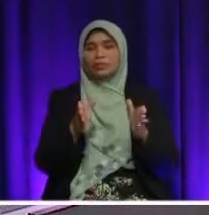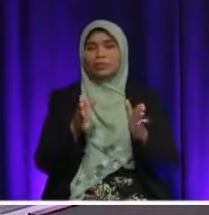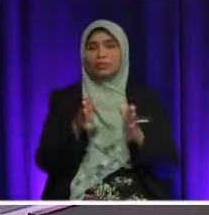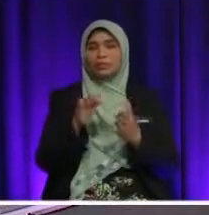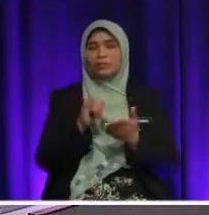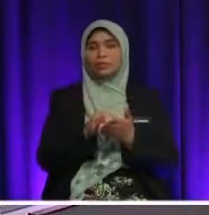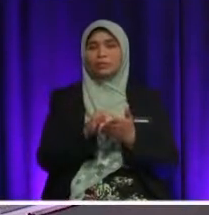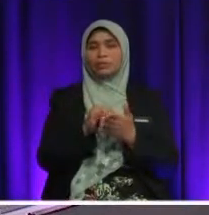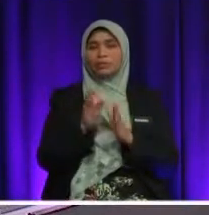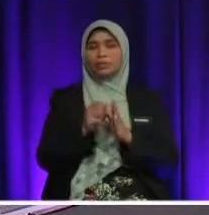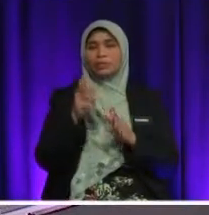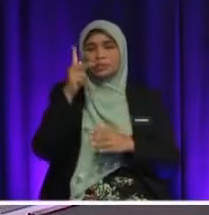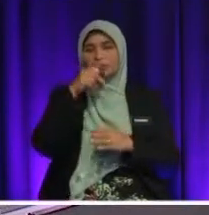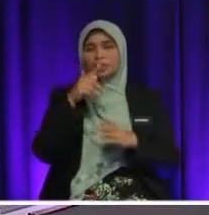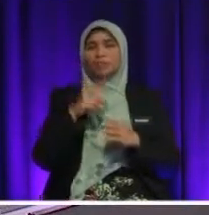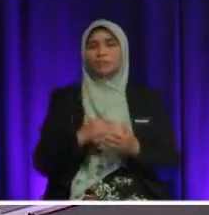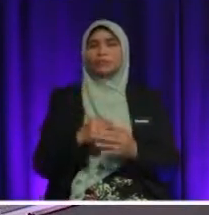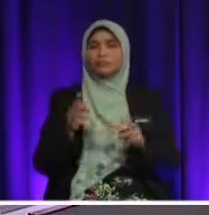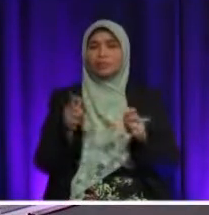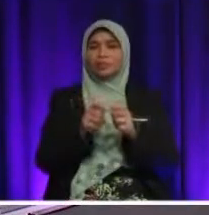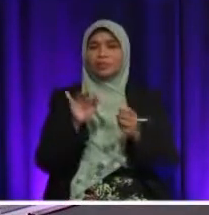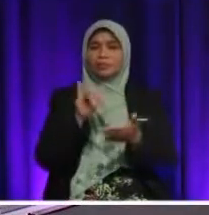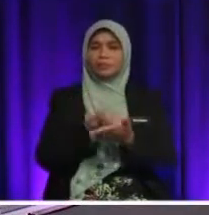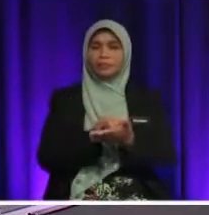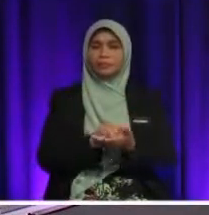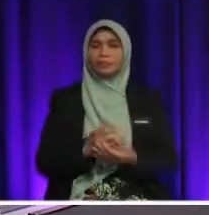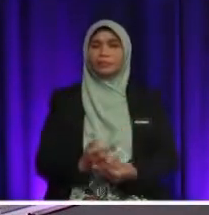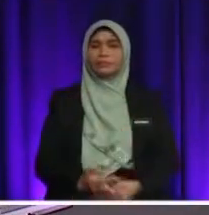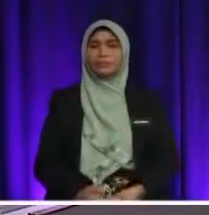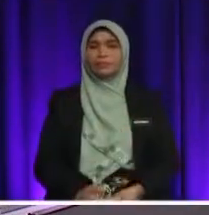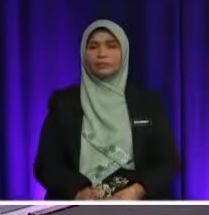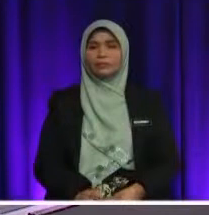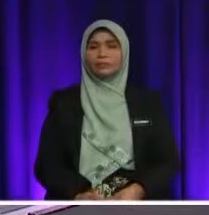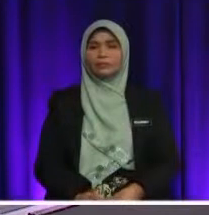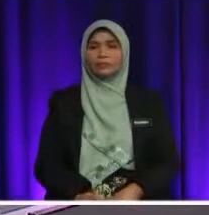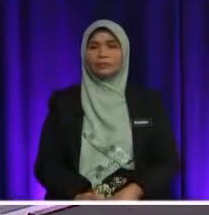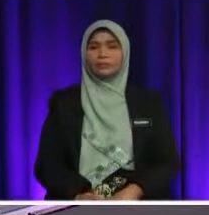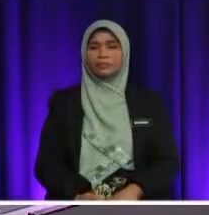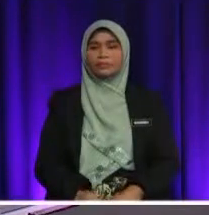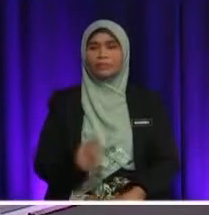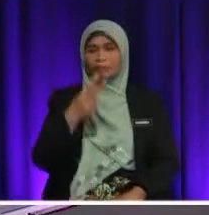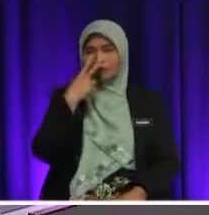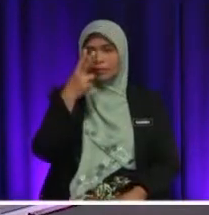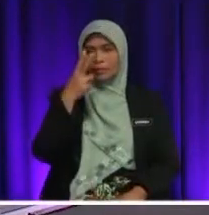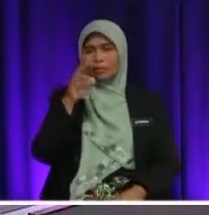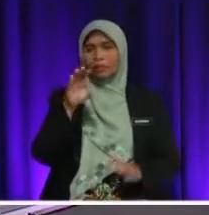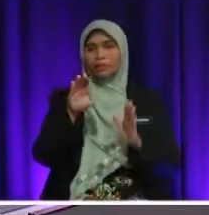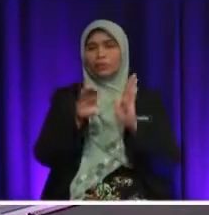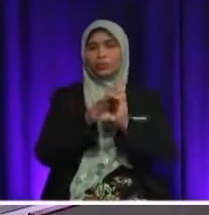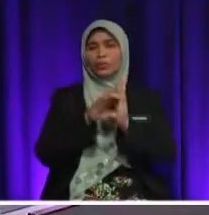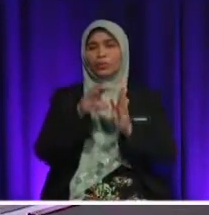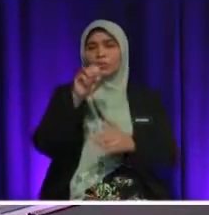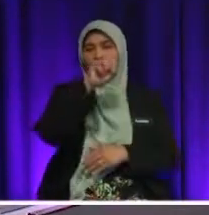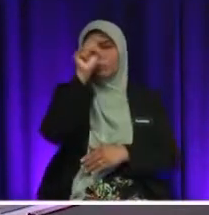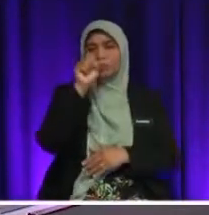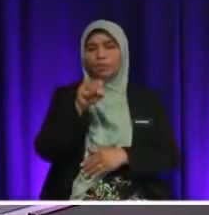nah oke Hai ah kita pergi kepada soalan contoh latihan pola